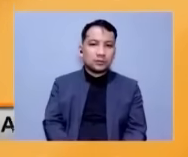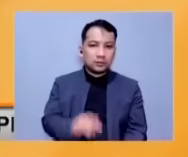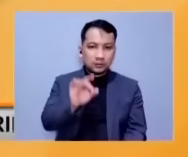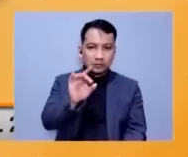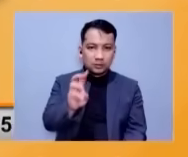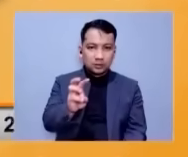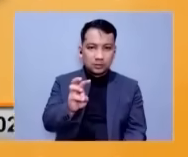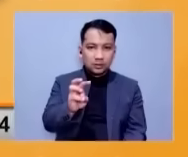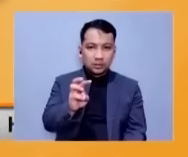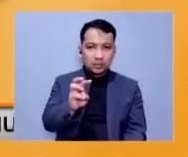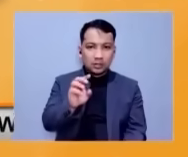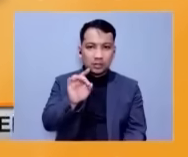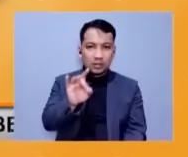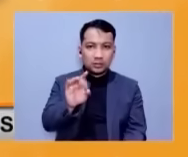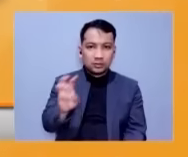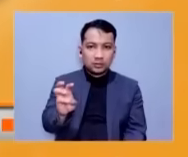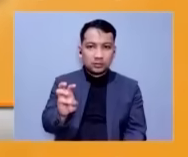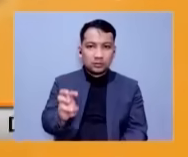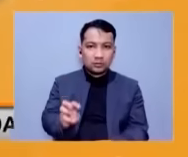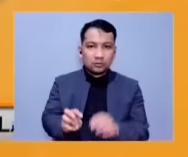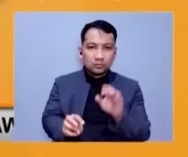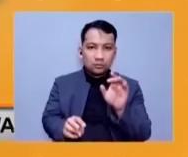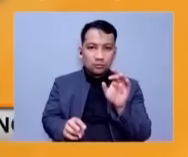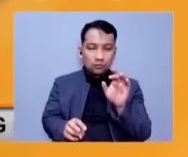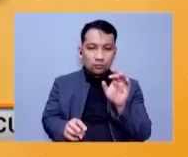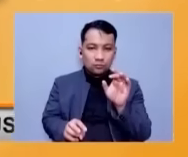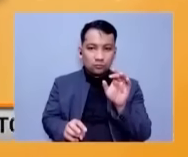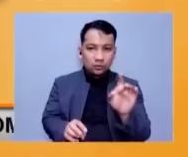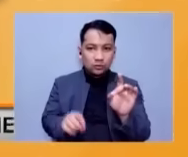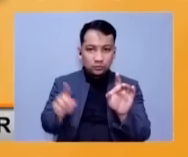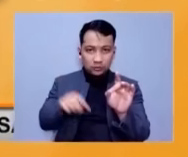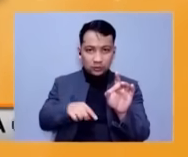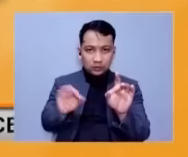o 8 hanggang 9 sa kada 10 biktima, mga babae.